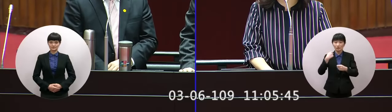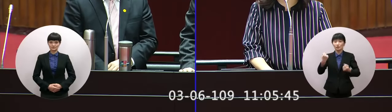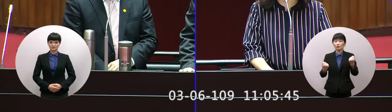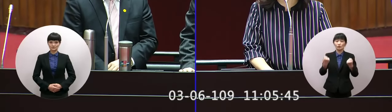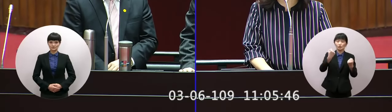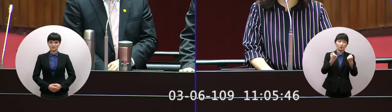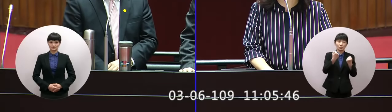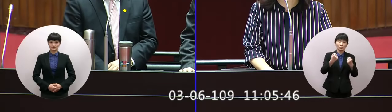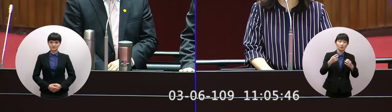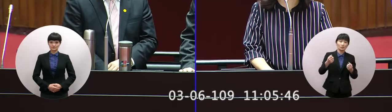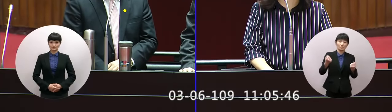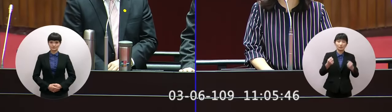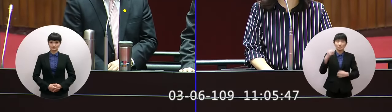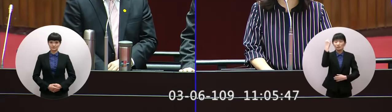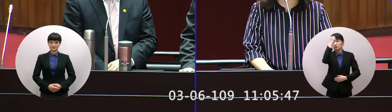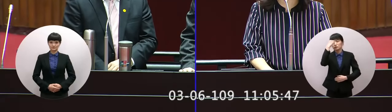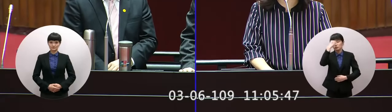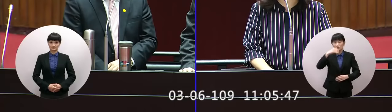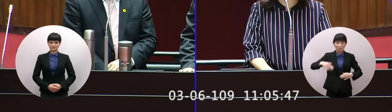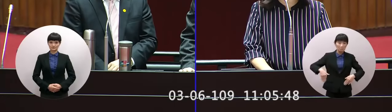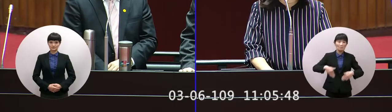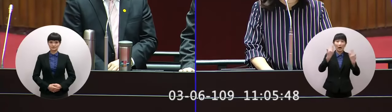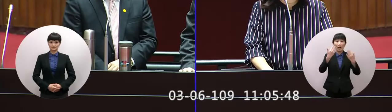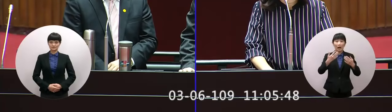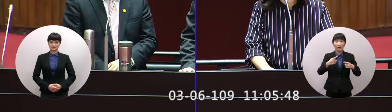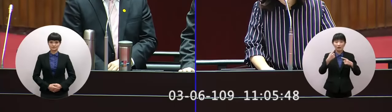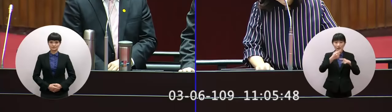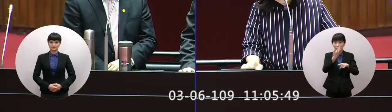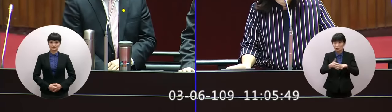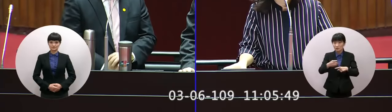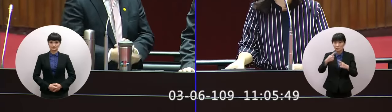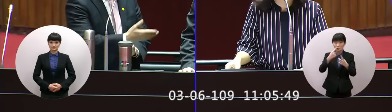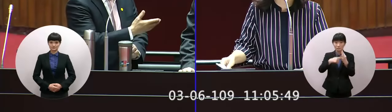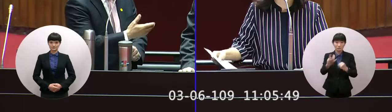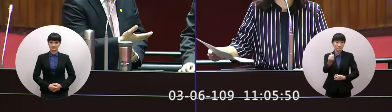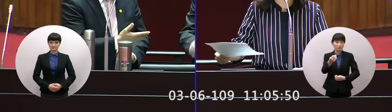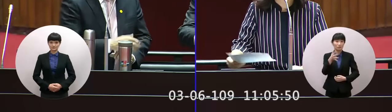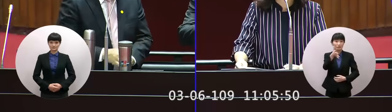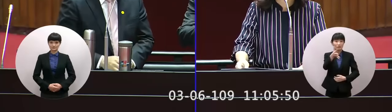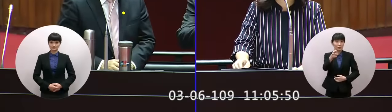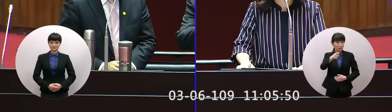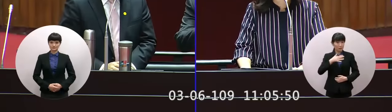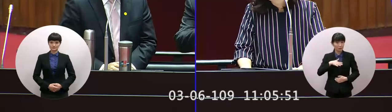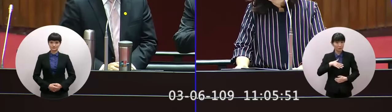驾死亡的人数是多少你知道吗？你知道吗？